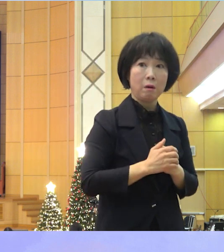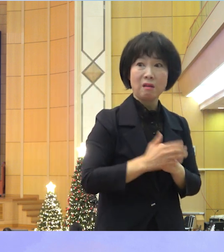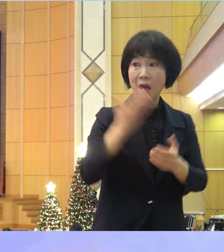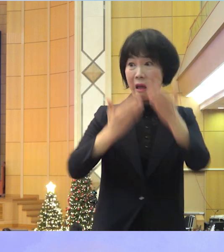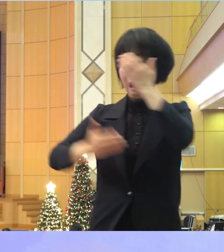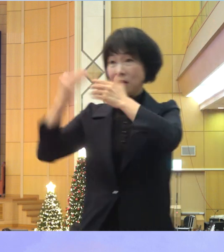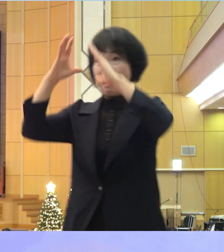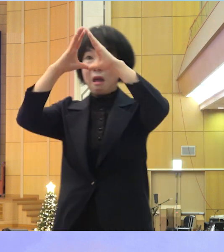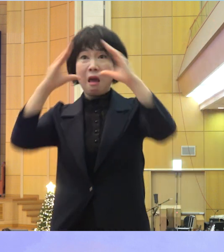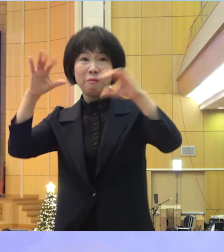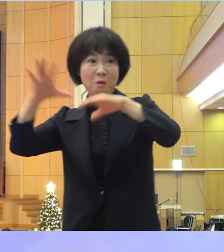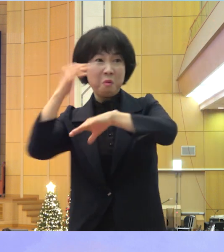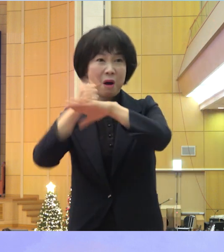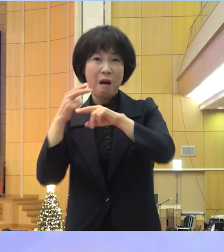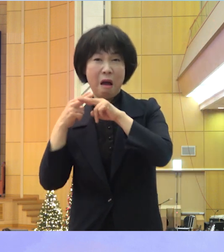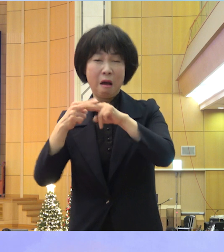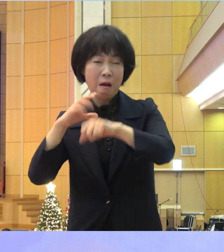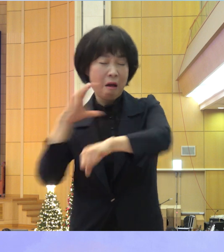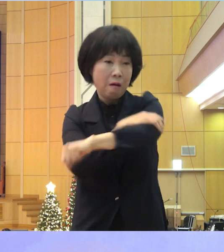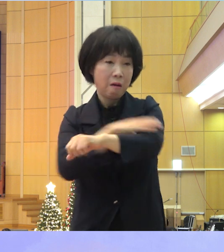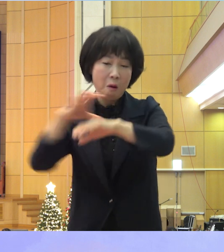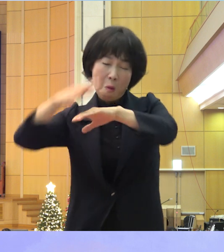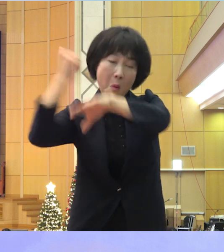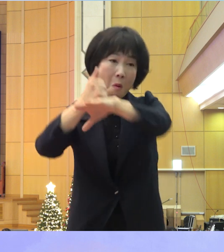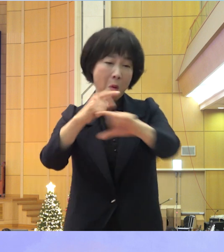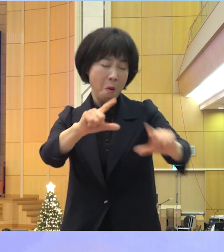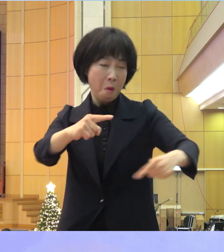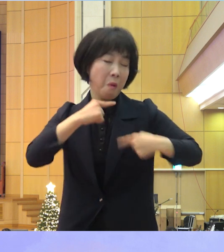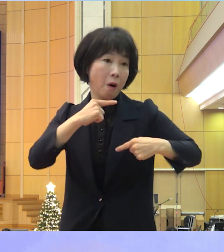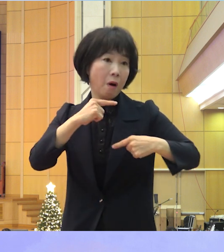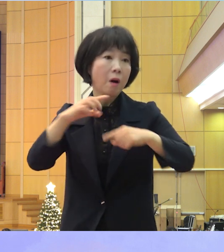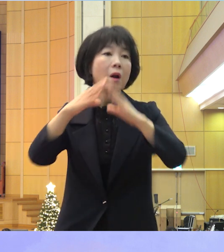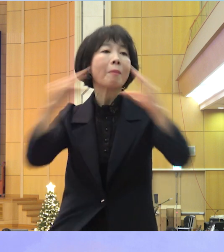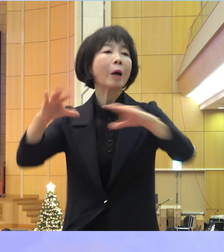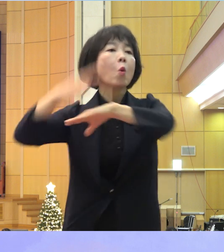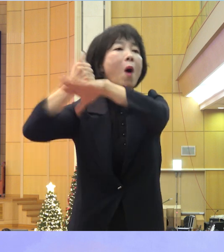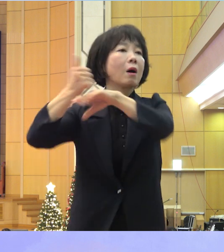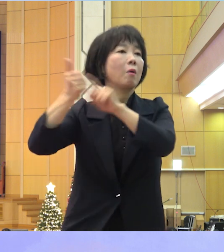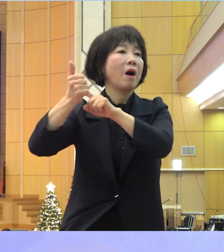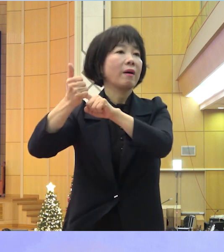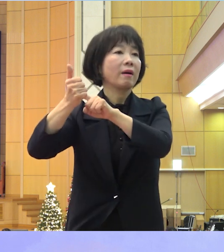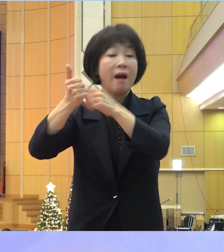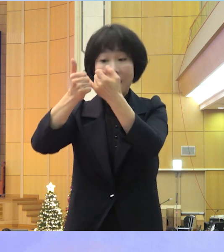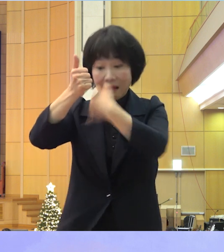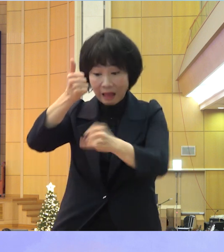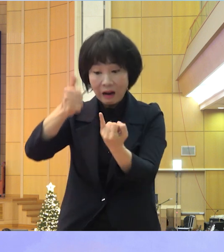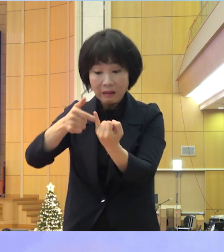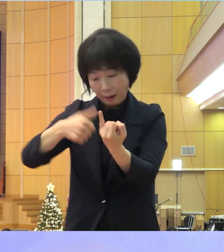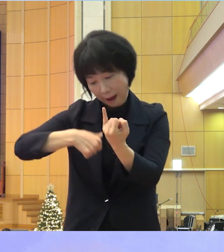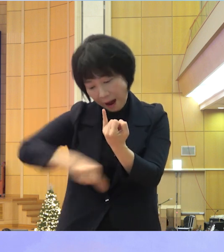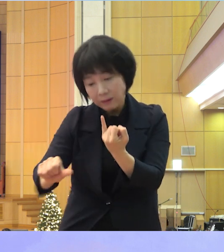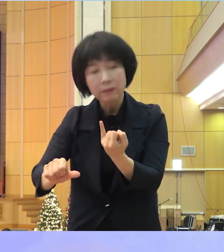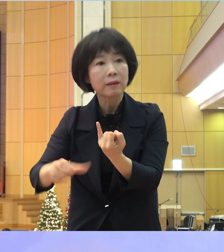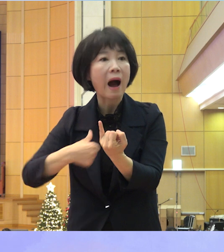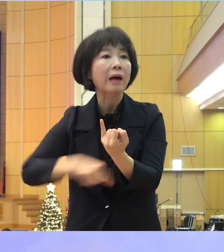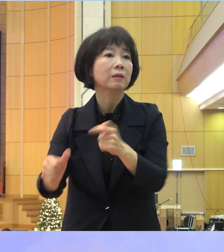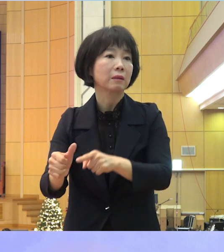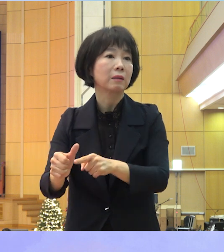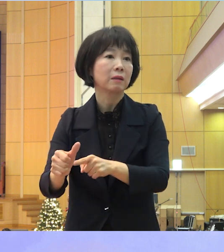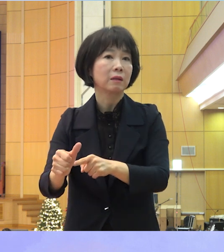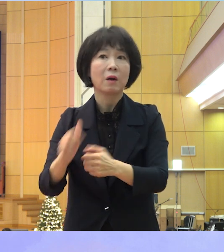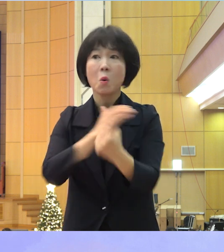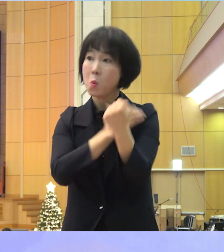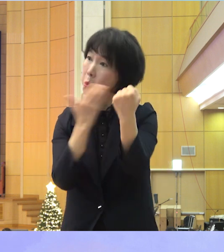지배하는 나라의 왕이니까 어마어마한 권세가 있는 바로 왕이에요. 그 바로 왕의 딸